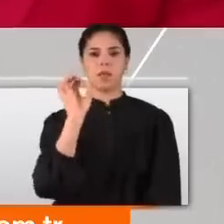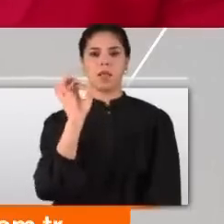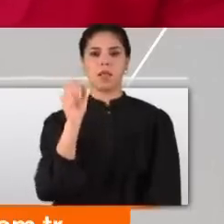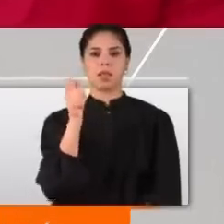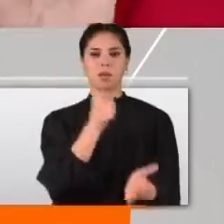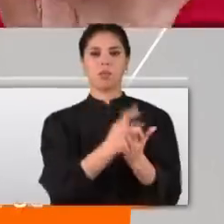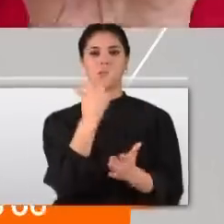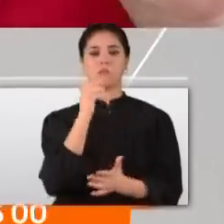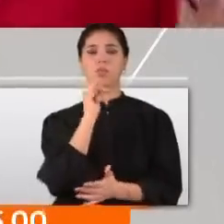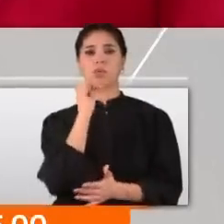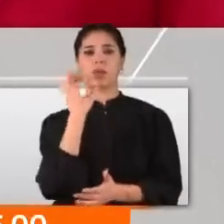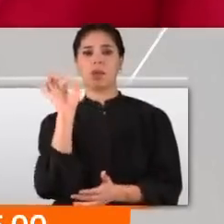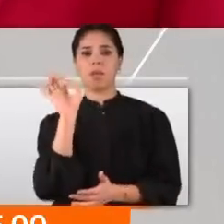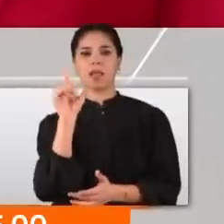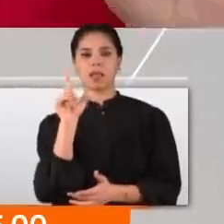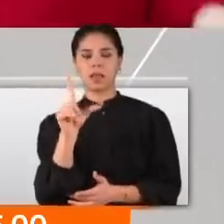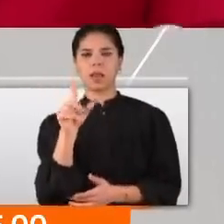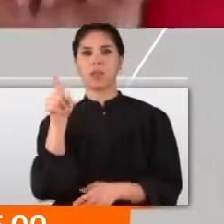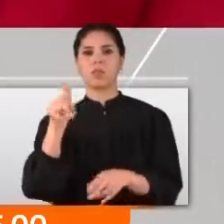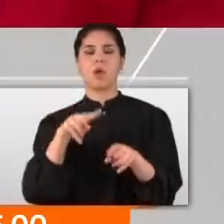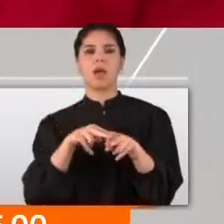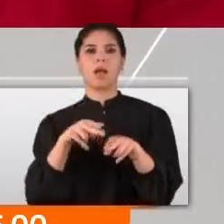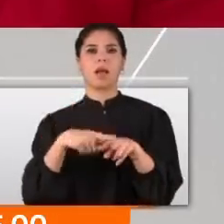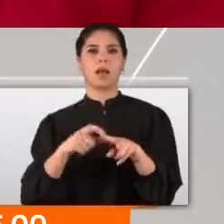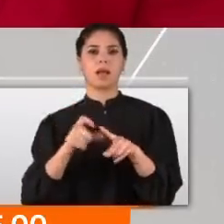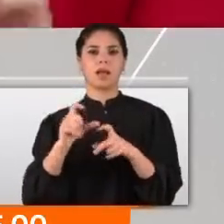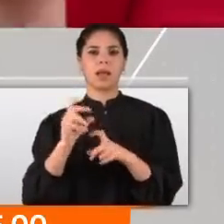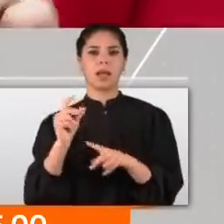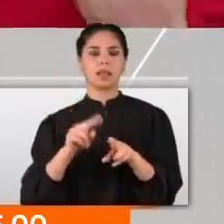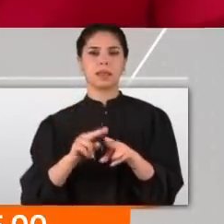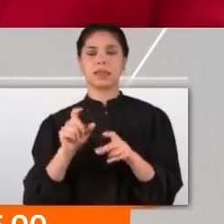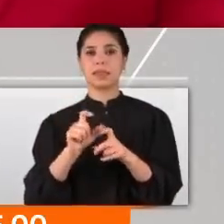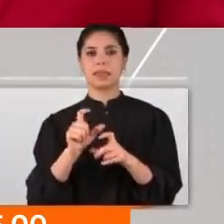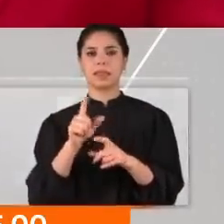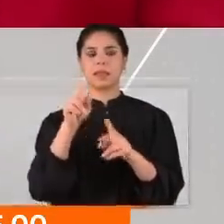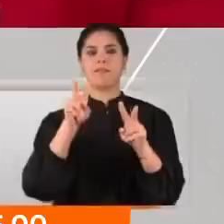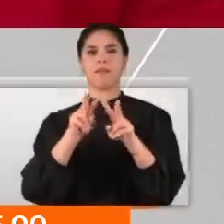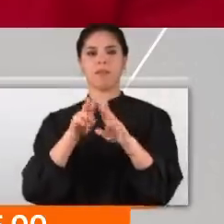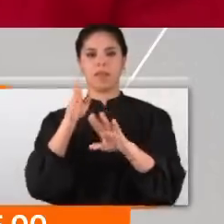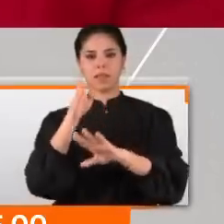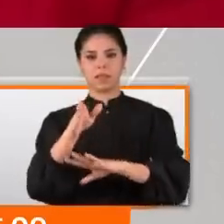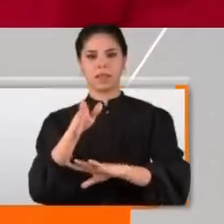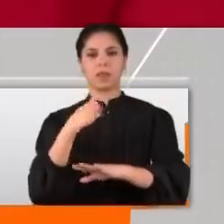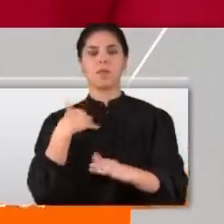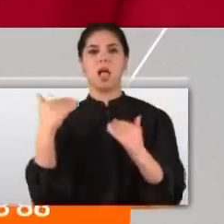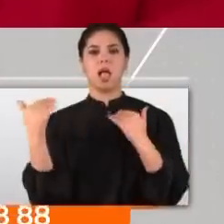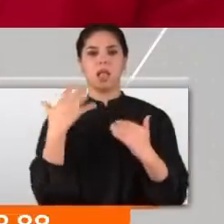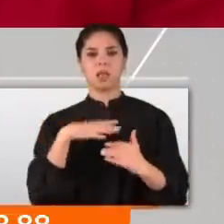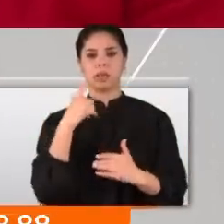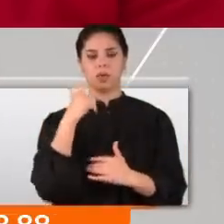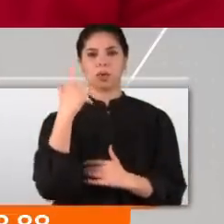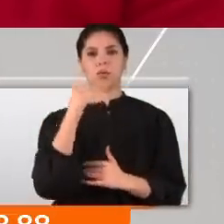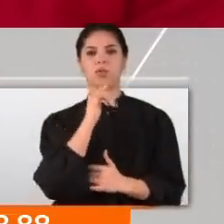altına ihtiyacı var. Katses'in web sitesine girip isterse ADN'den teslim, isterse adrese teslim talebinde bulunabiliyor ve 3